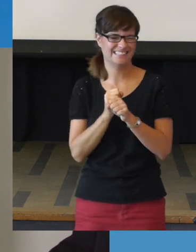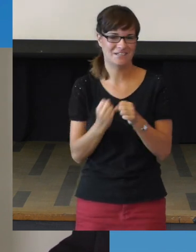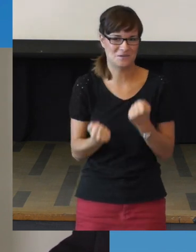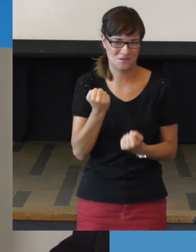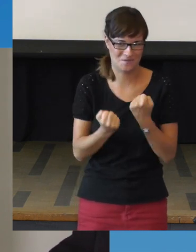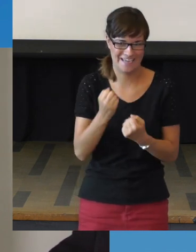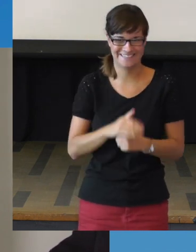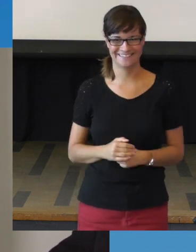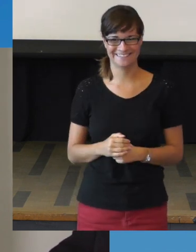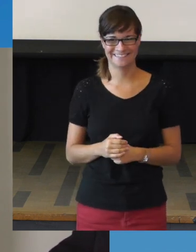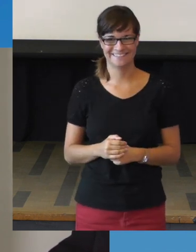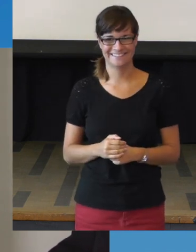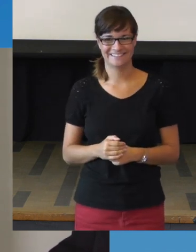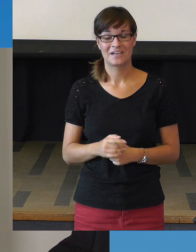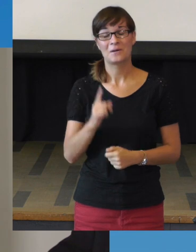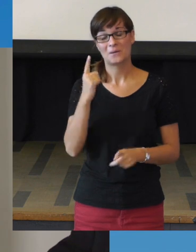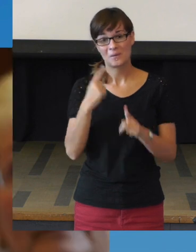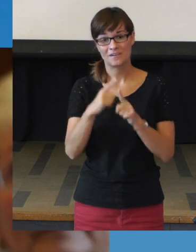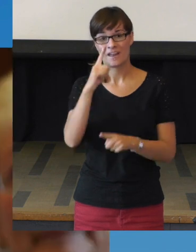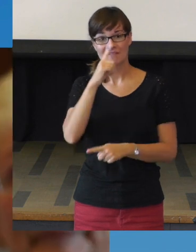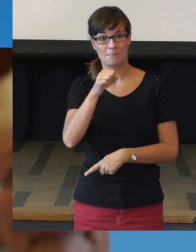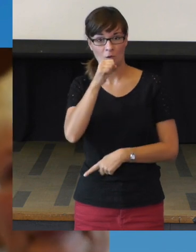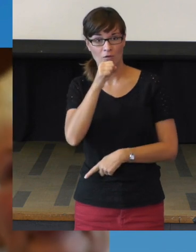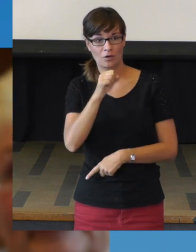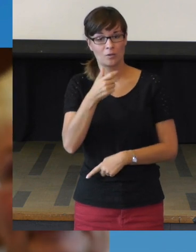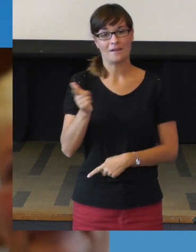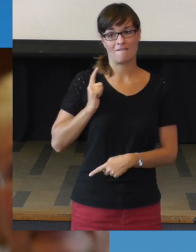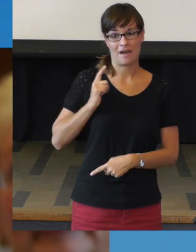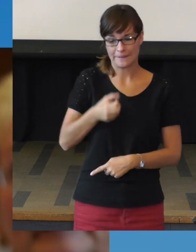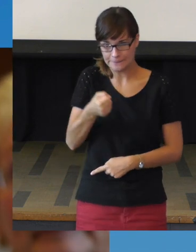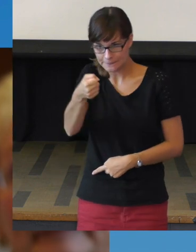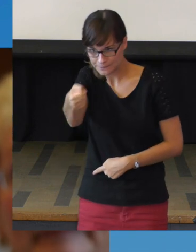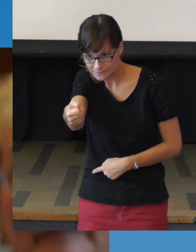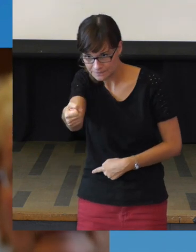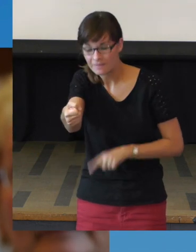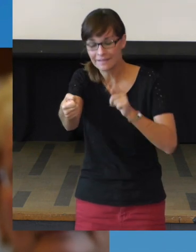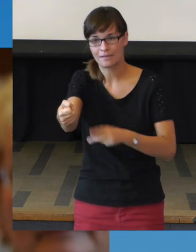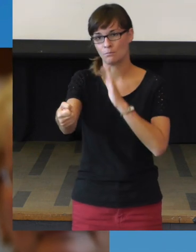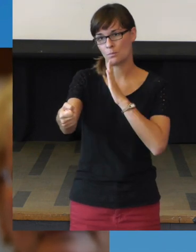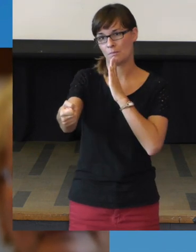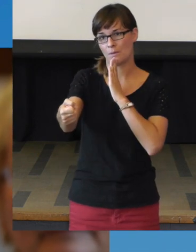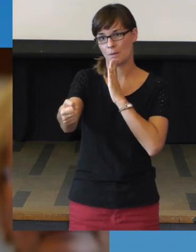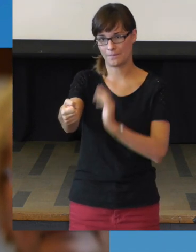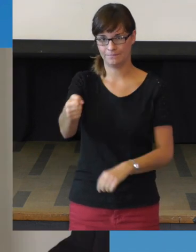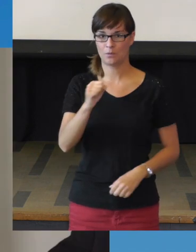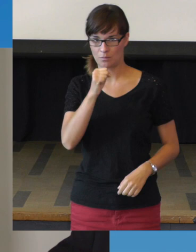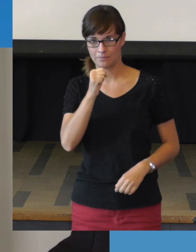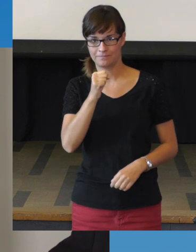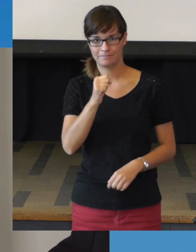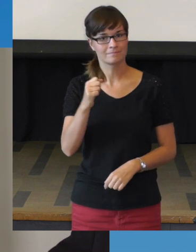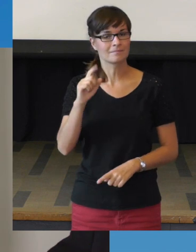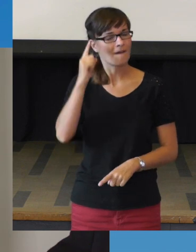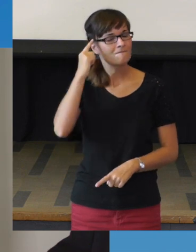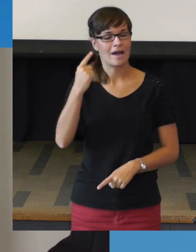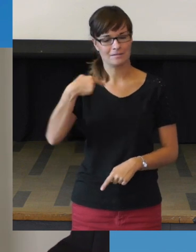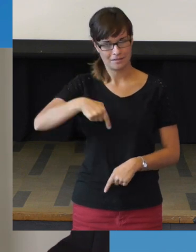Und warten Sie bitte mit den Fragen immer, bis ich bei Ihnen bin. Sie haben schon gehört, wird aufgezeichnet, wird im Internet